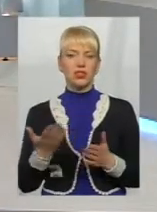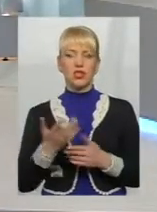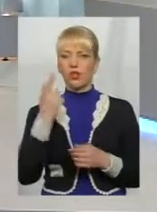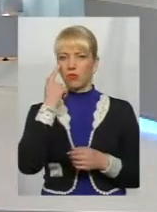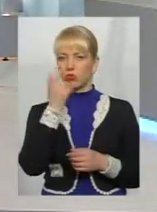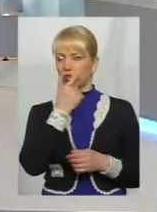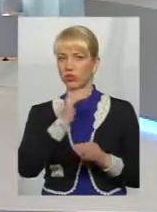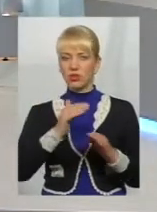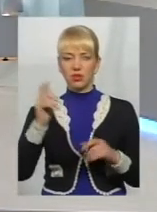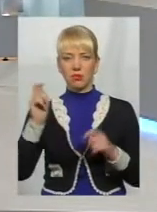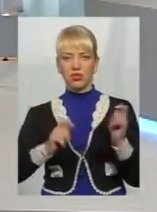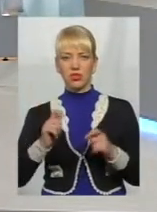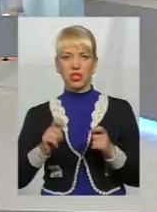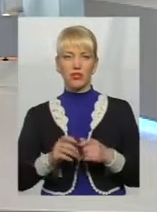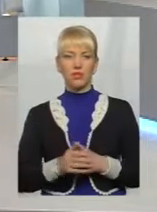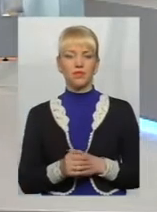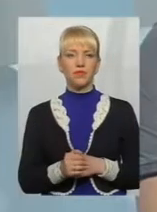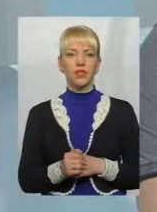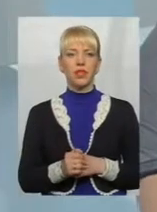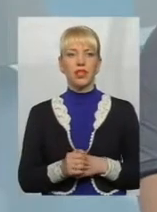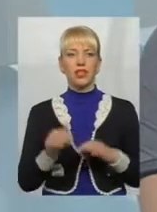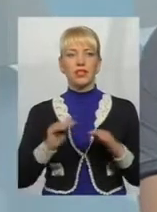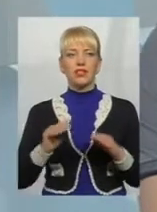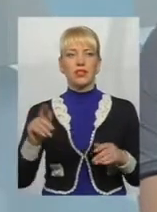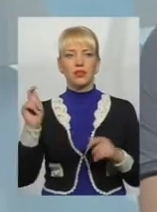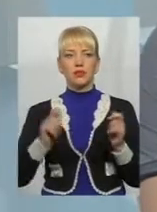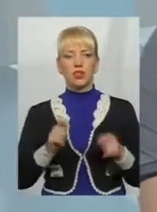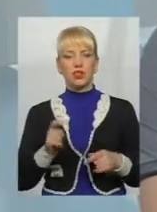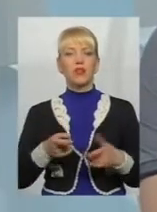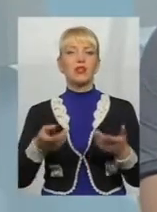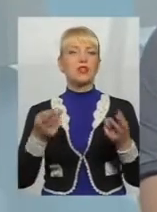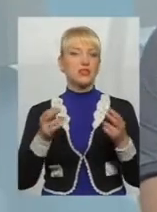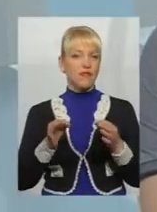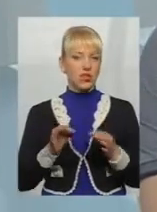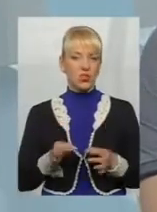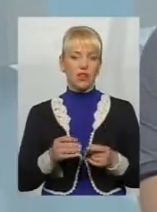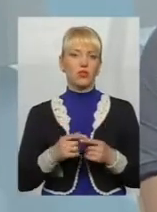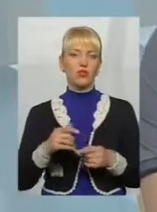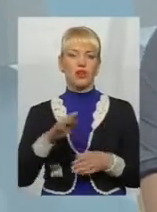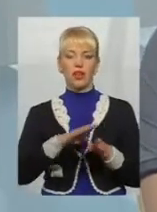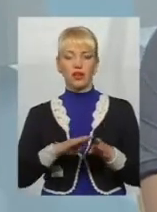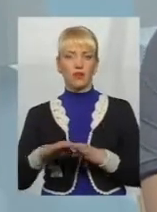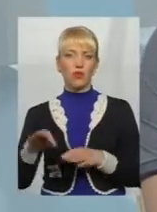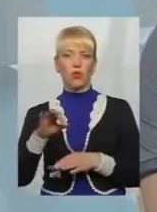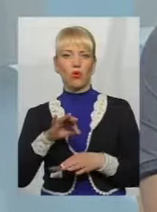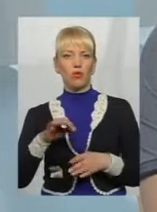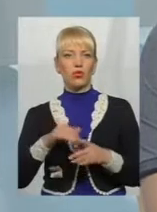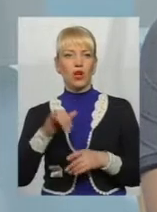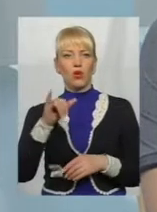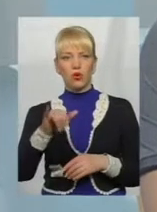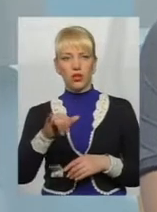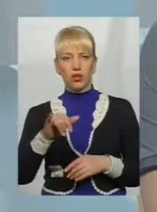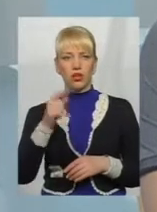очима вони приїжджають, які вони їдуть? Ну, діти приїжджають, звичайно, рівень області, вони приїжджають, в них